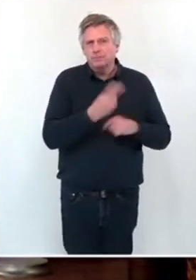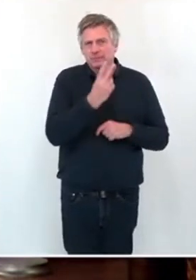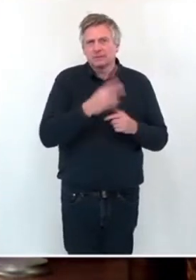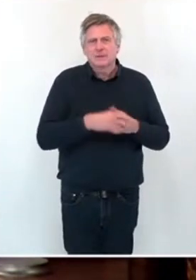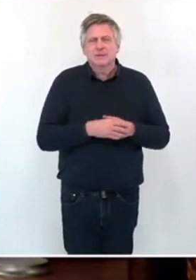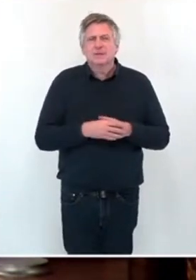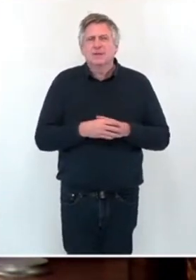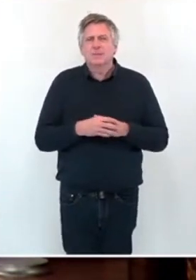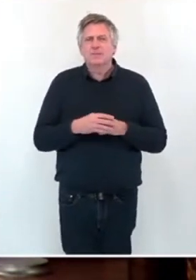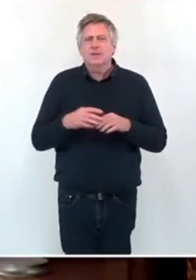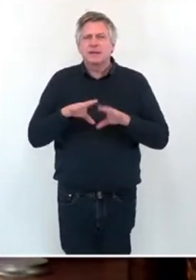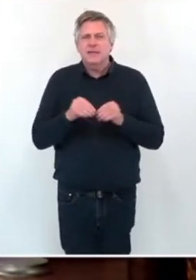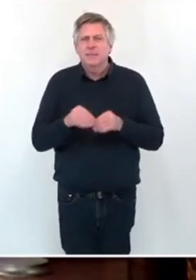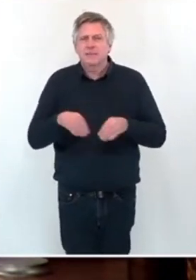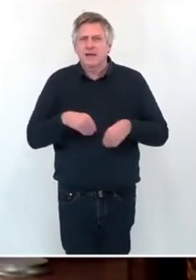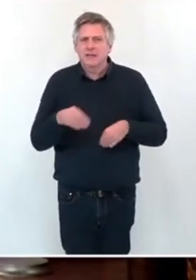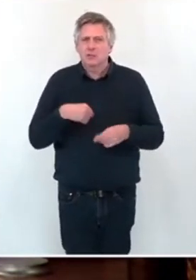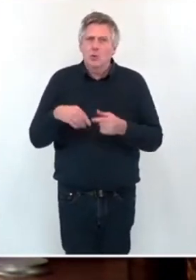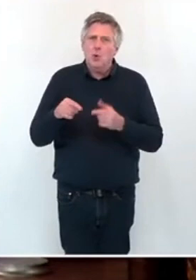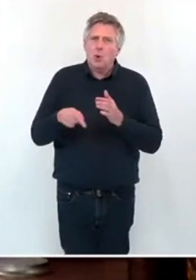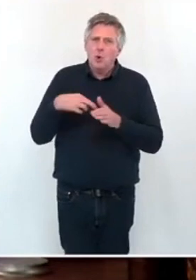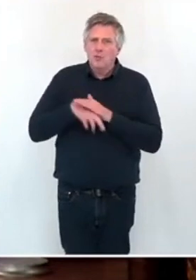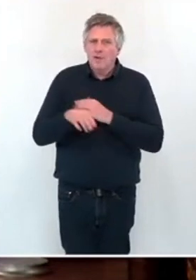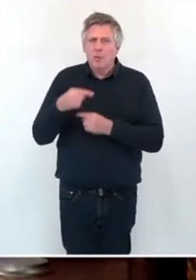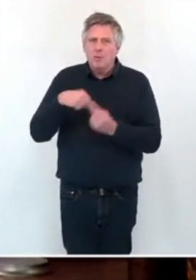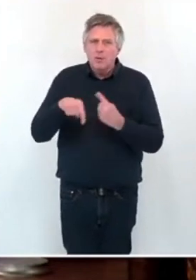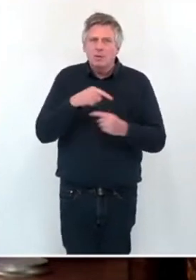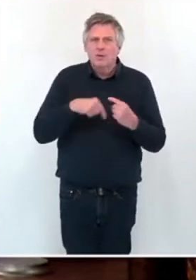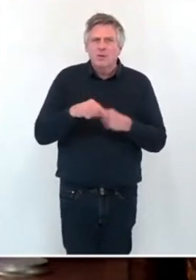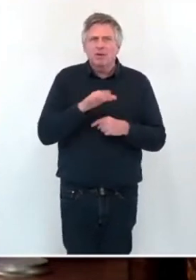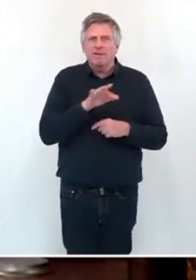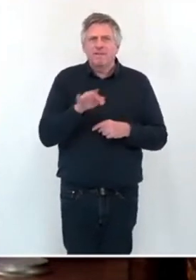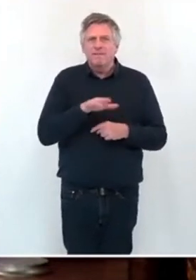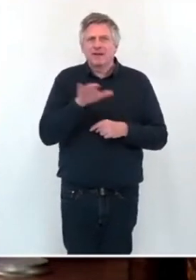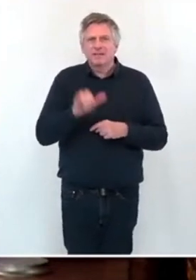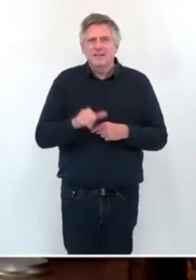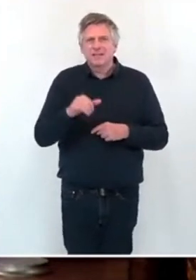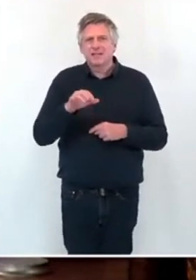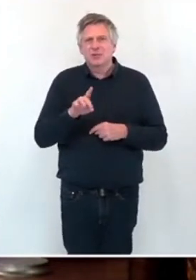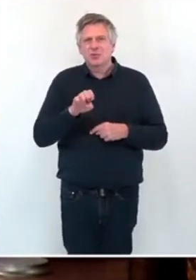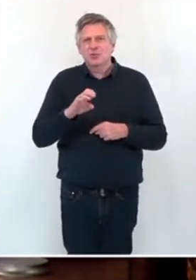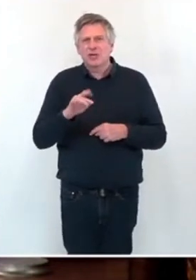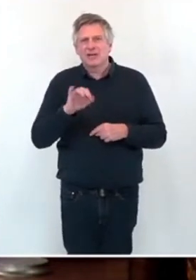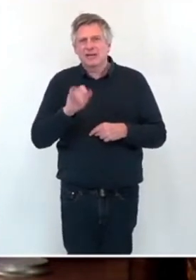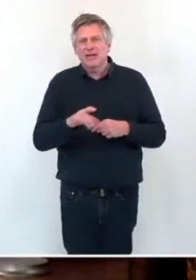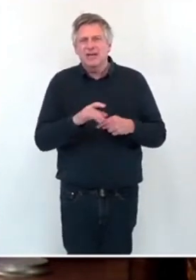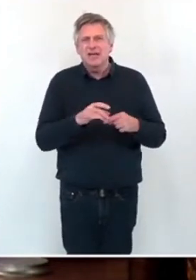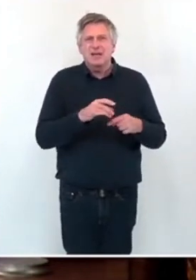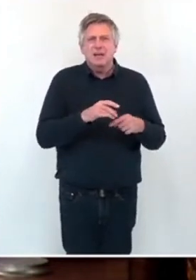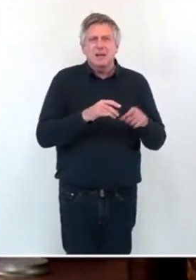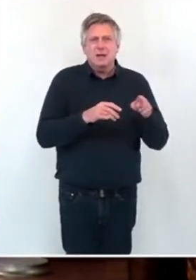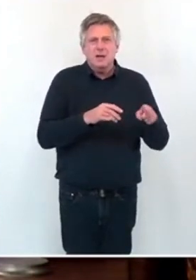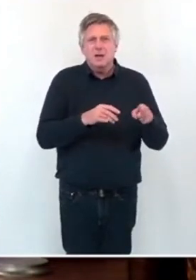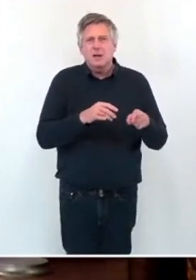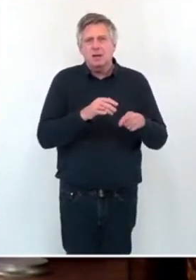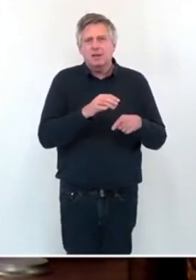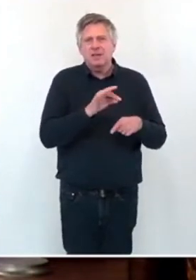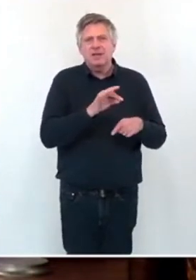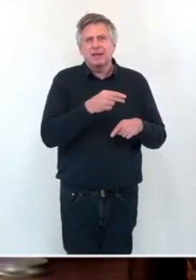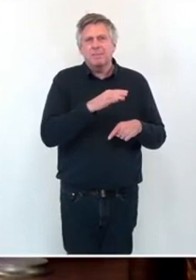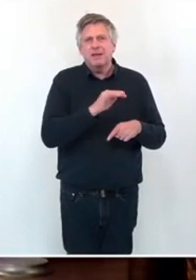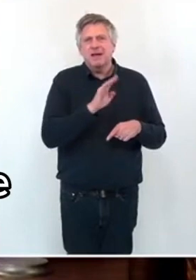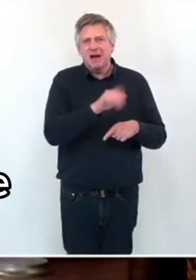des équipes de direction dans les secteurs avec le recrutement de Fanny de Chaillet au TNBA et au Globe, c'est l'arrivée de Johan Lavabre dont nous nous